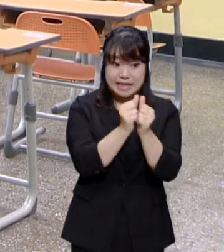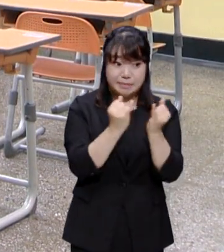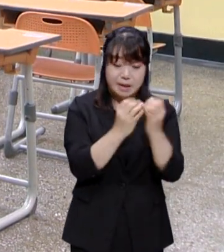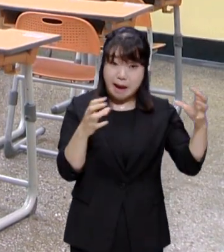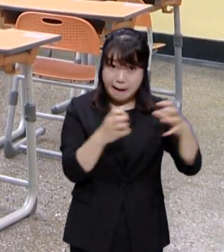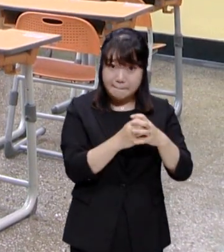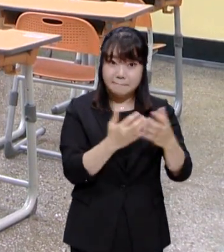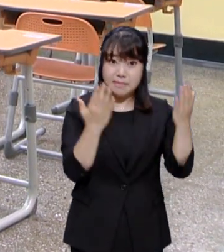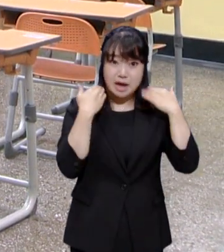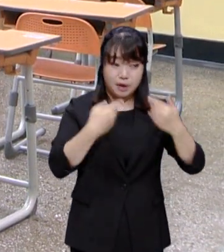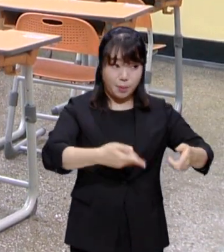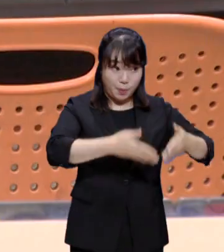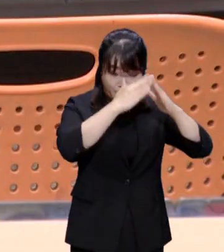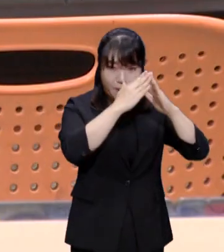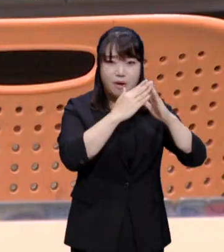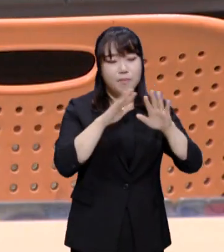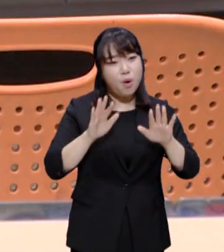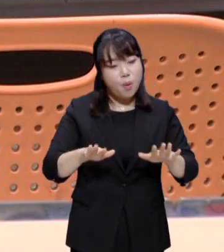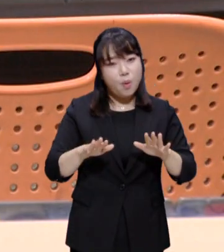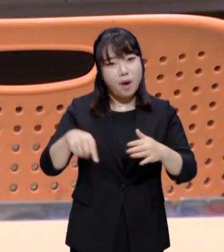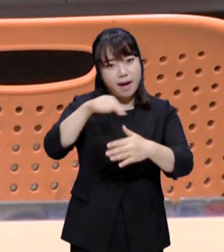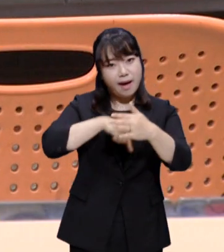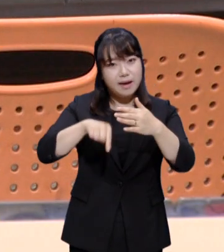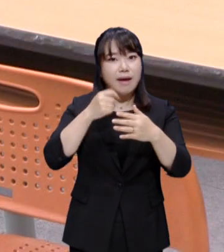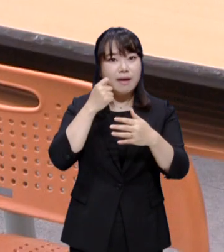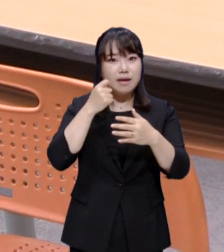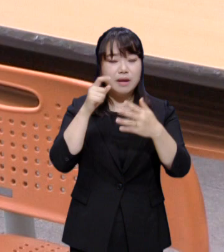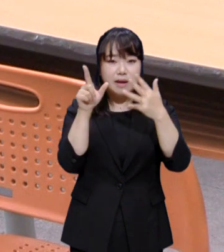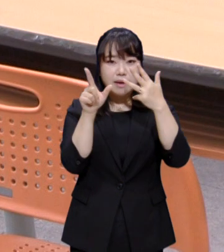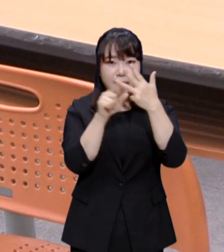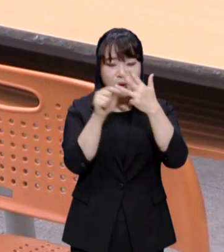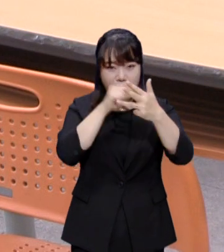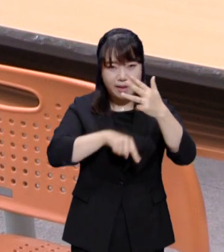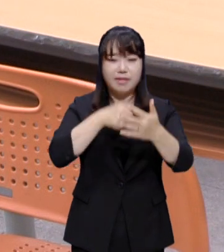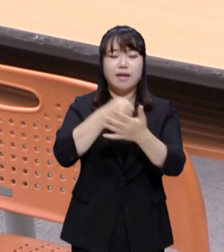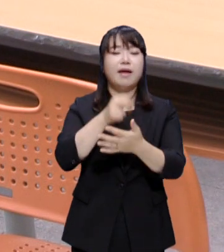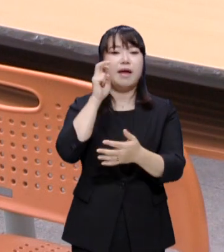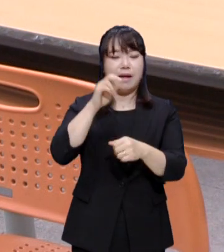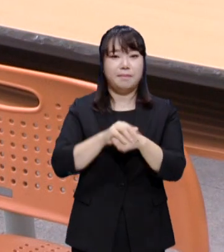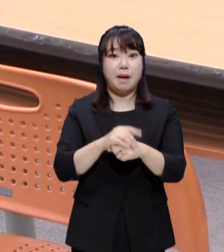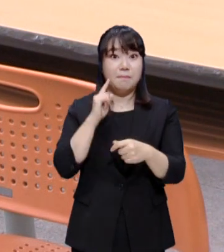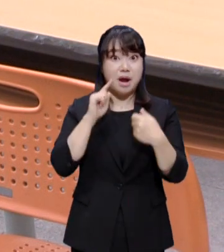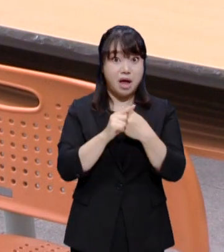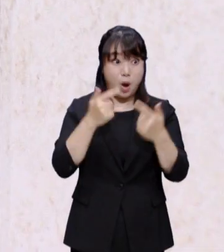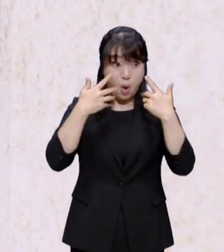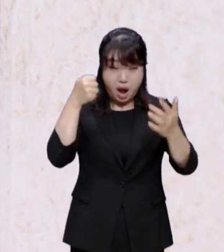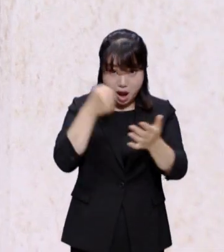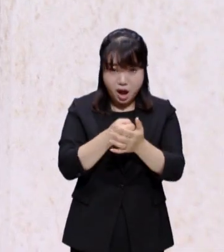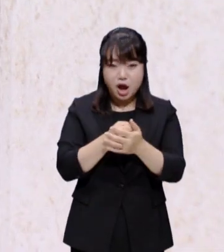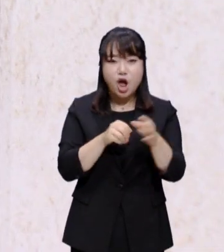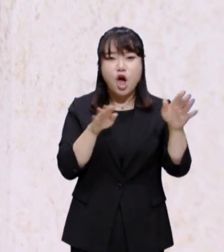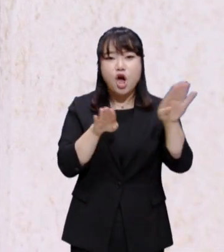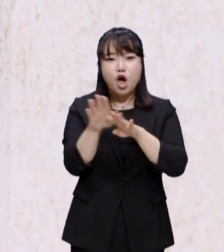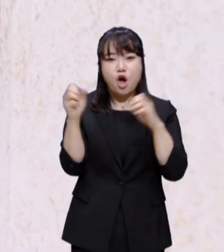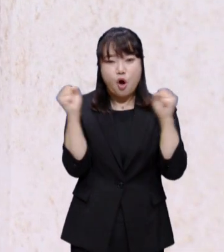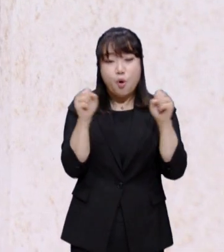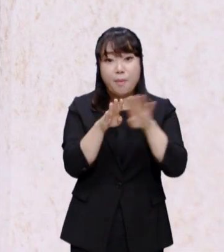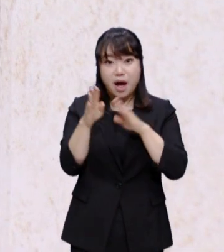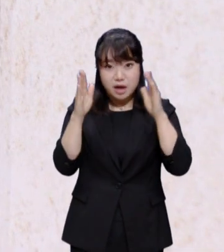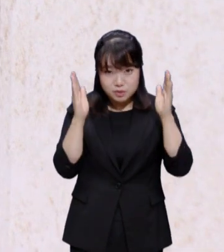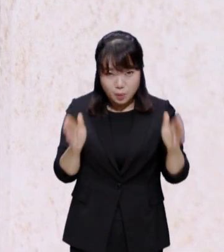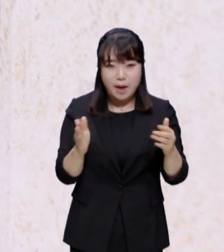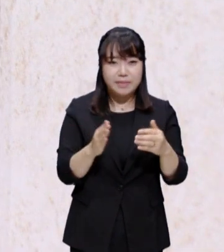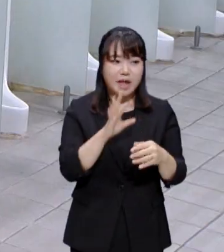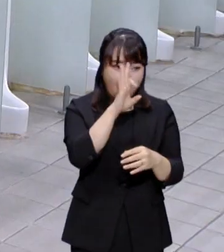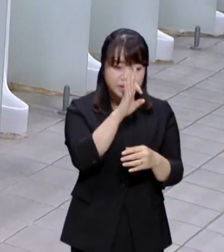남녀공학 전환 결정은 이르면 이달 안에 확정될 예정입니다. 장충중고등학교는 전환이 확정되면 겨울방학 동안 화장실,